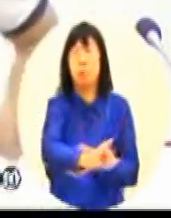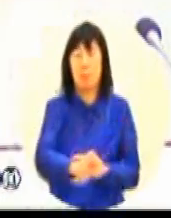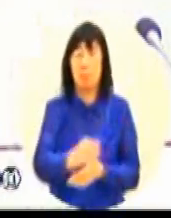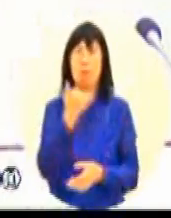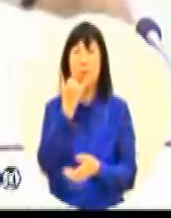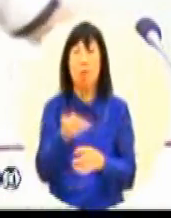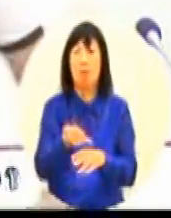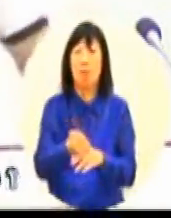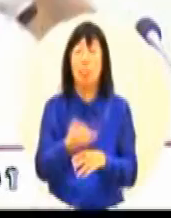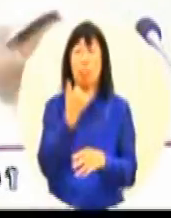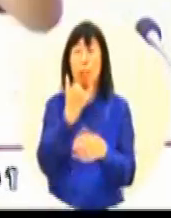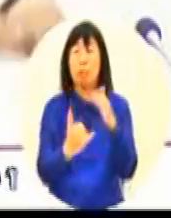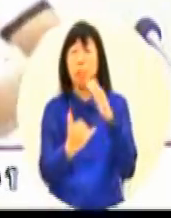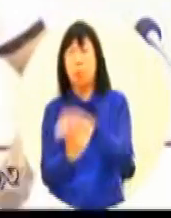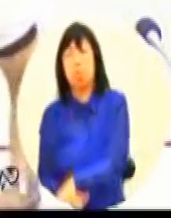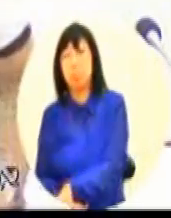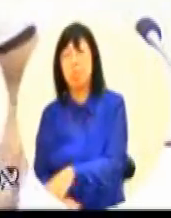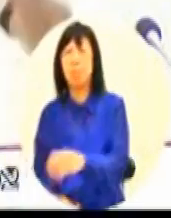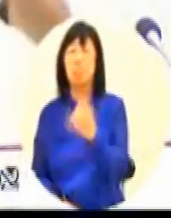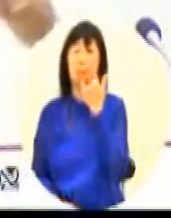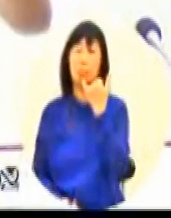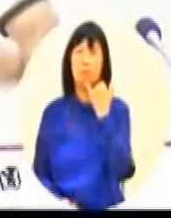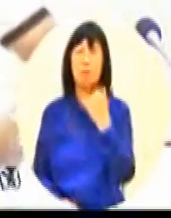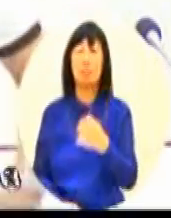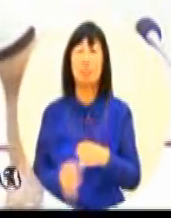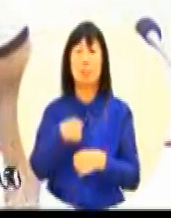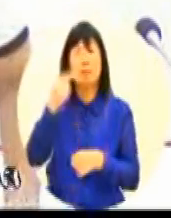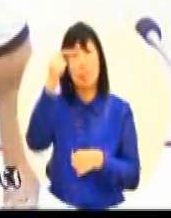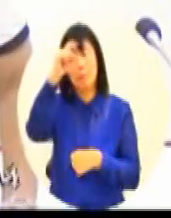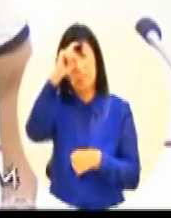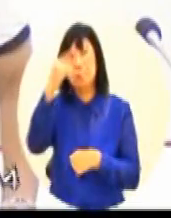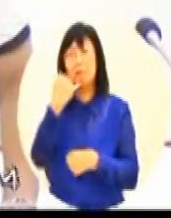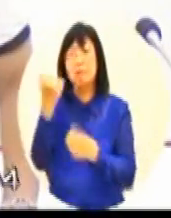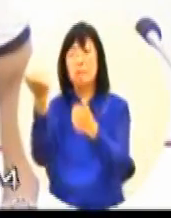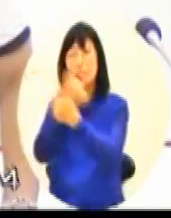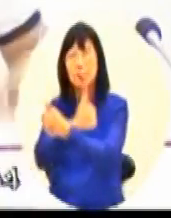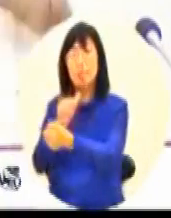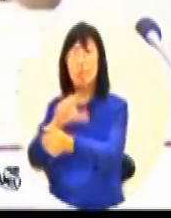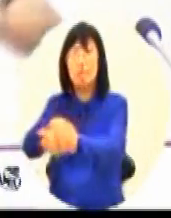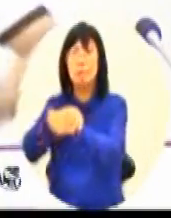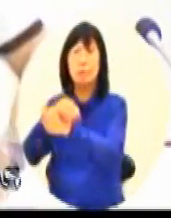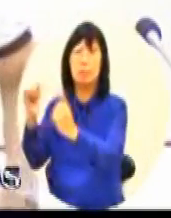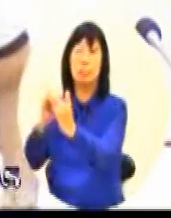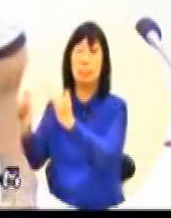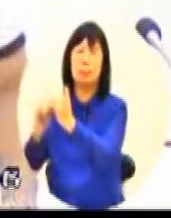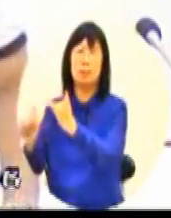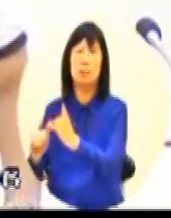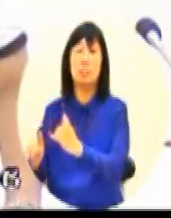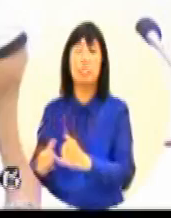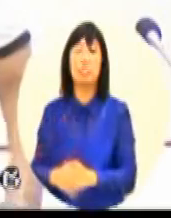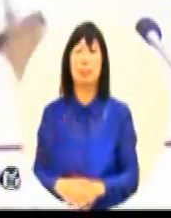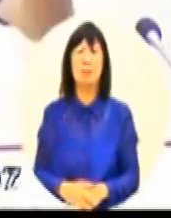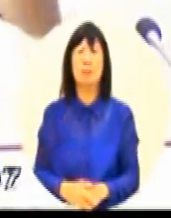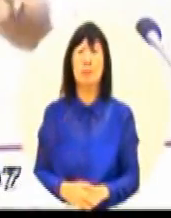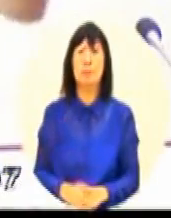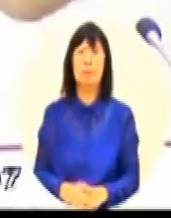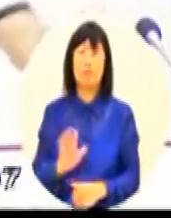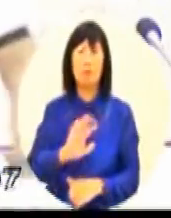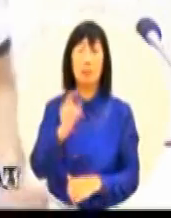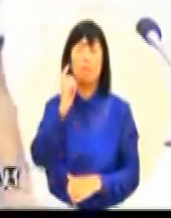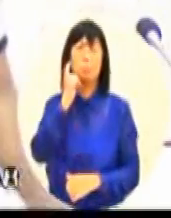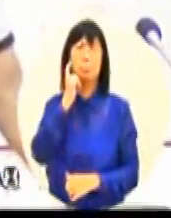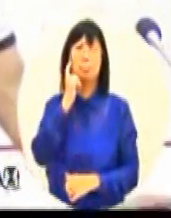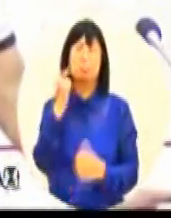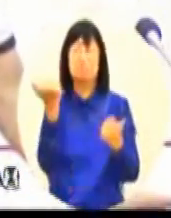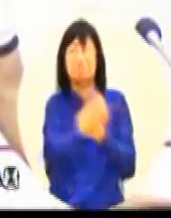淹死，还是讲去救火？火救民去安尼殉职，伊干嘛要安尼啦？伊就无爱讲